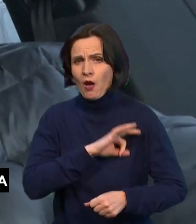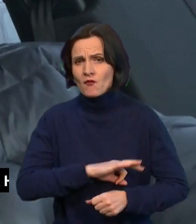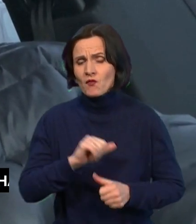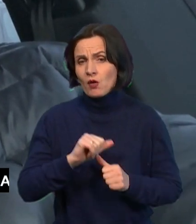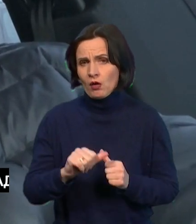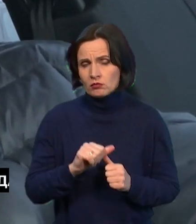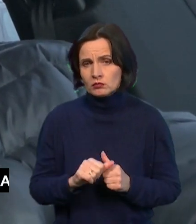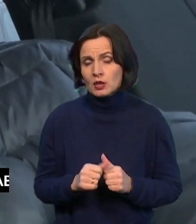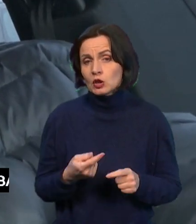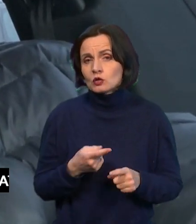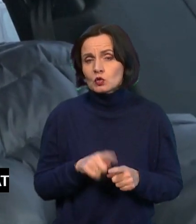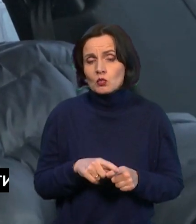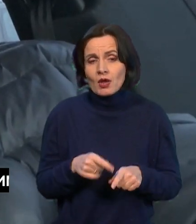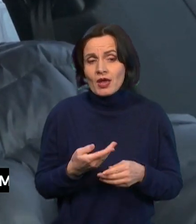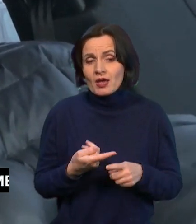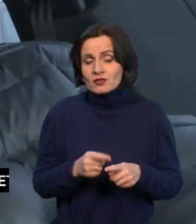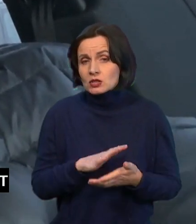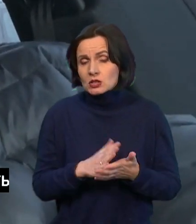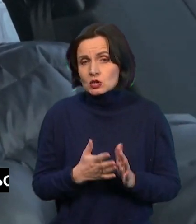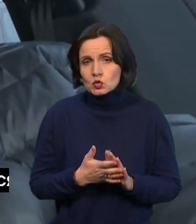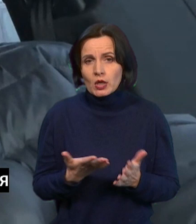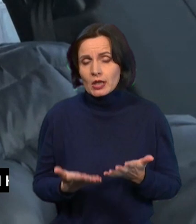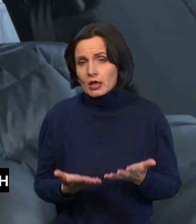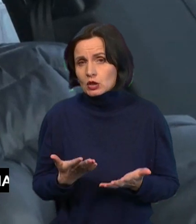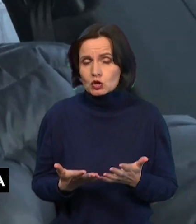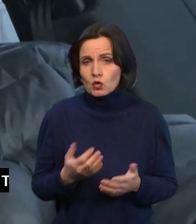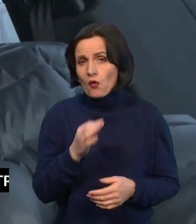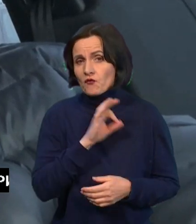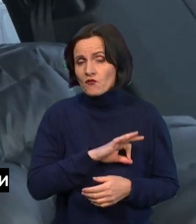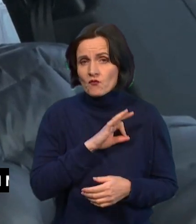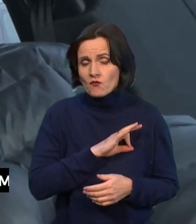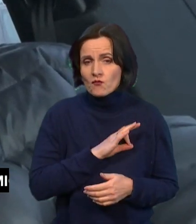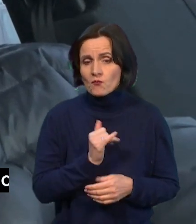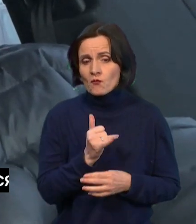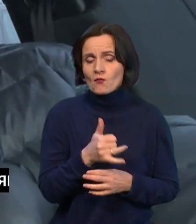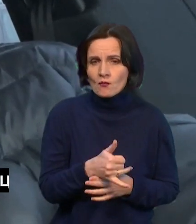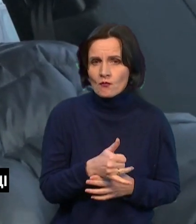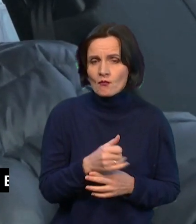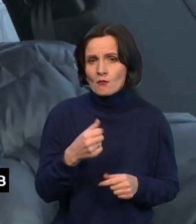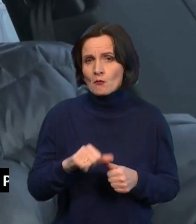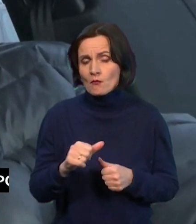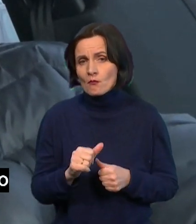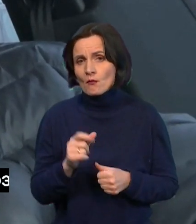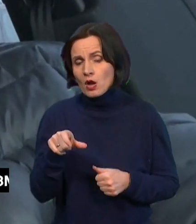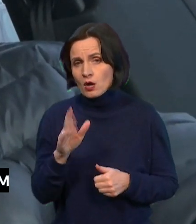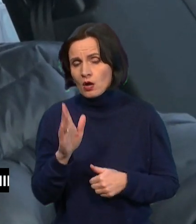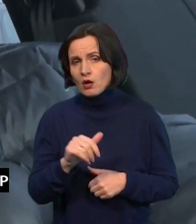постачання двигуна. Тому в даній ситуації, ну, якщо вигідніше буде заправлятися бензиною, ну, от люди будуть